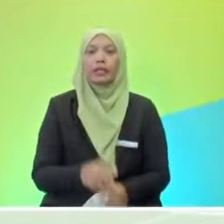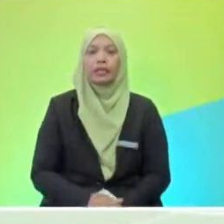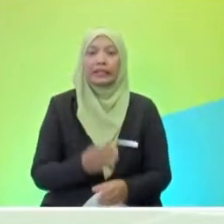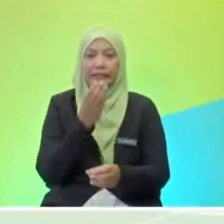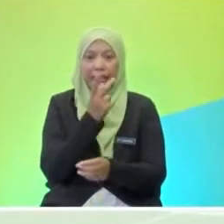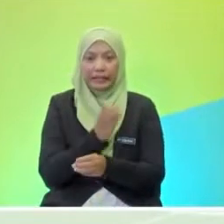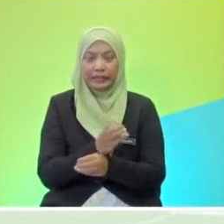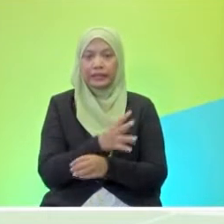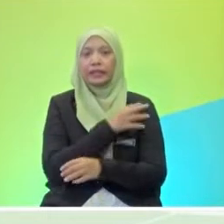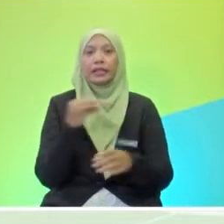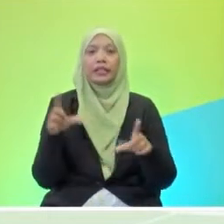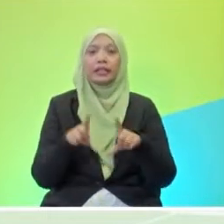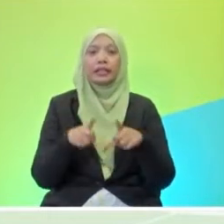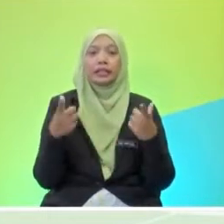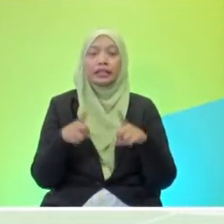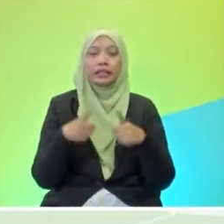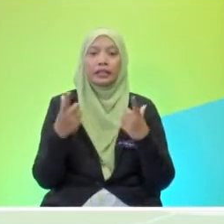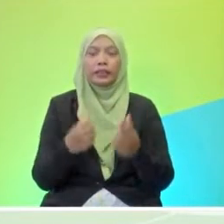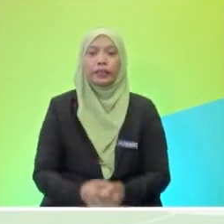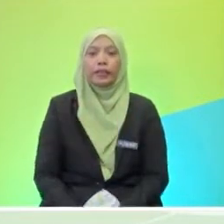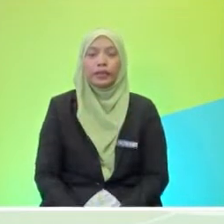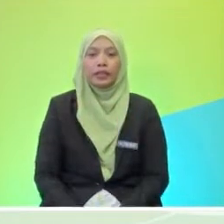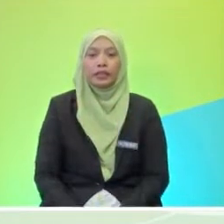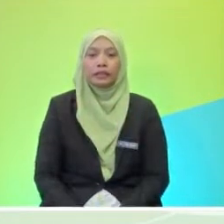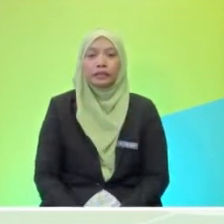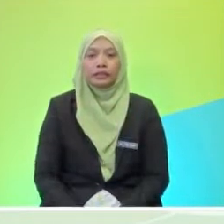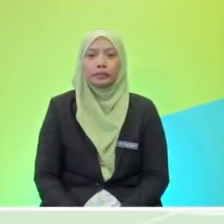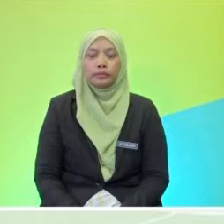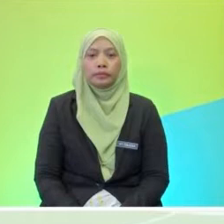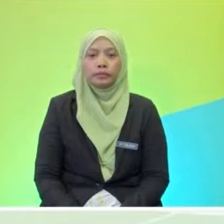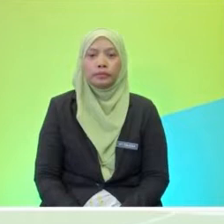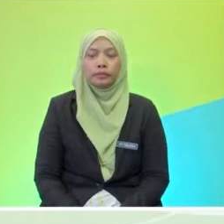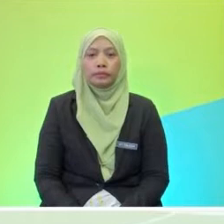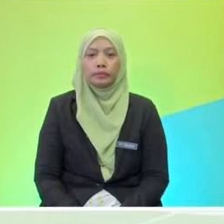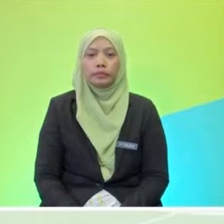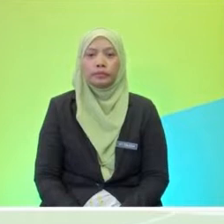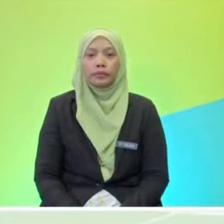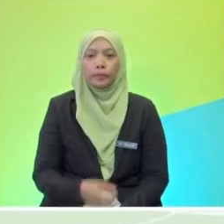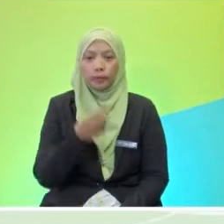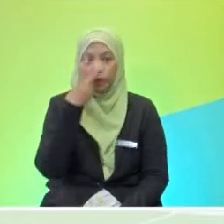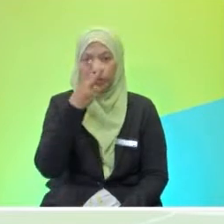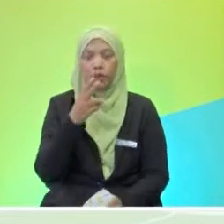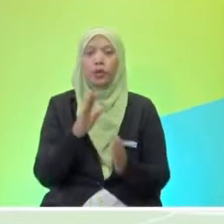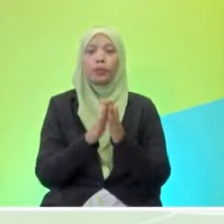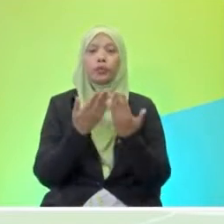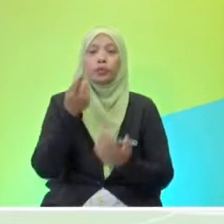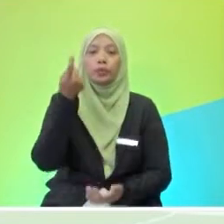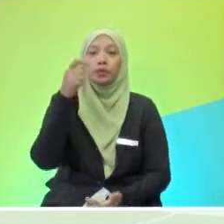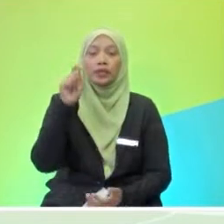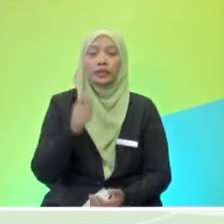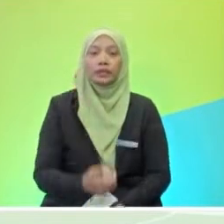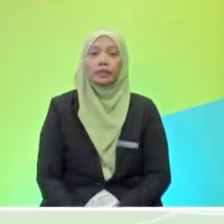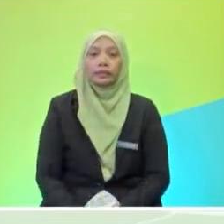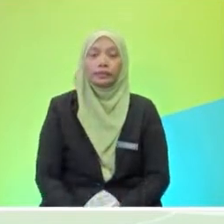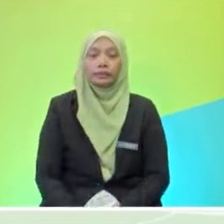oke itu gambar Kak bawah itu boleh tengok tuh ada dalam buku teks asas kelestarian tingkatan ada